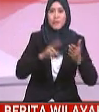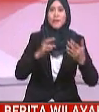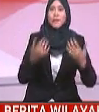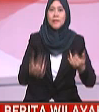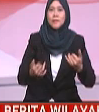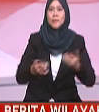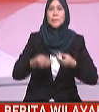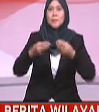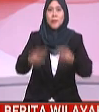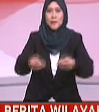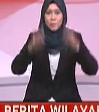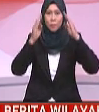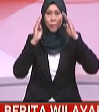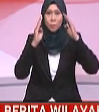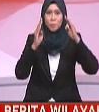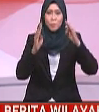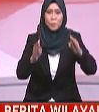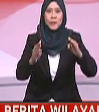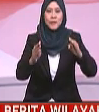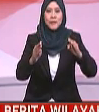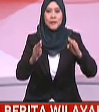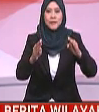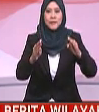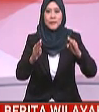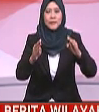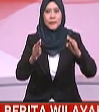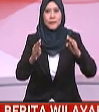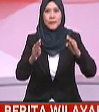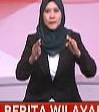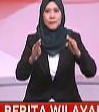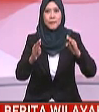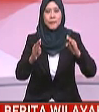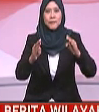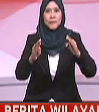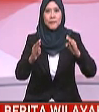kita akan memberi penumpuan kepada